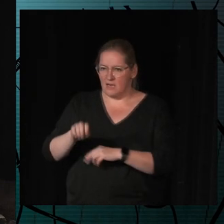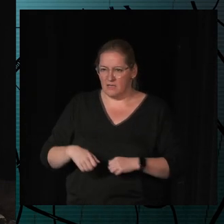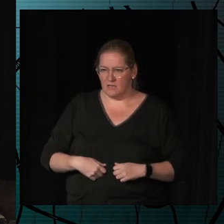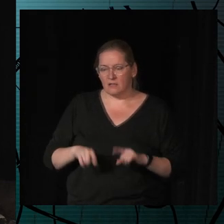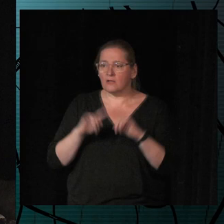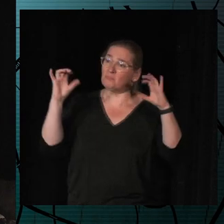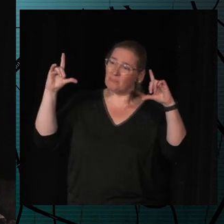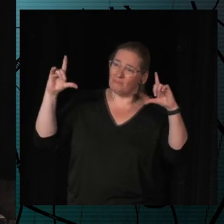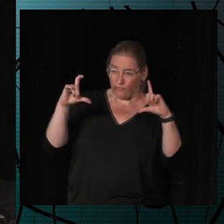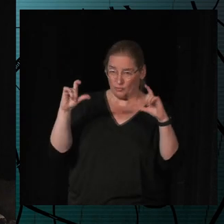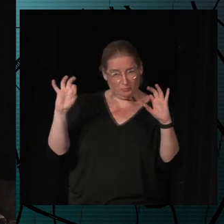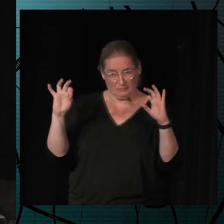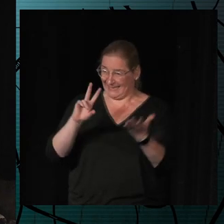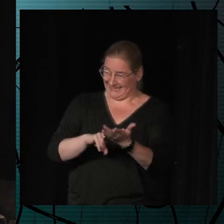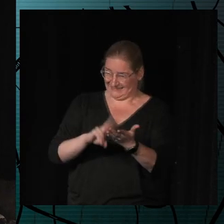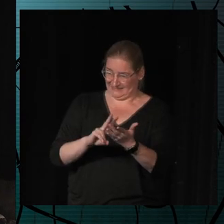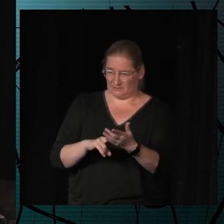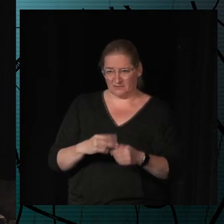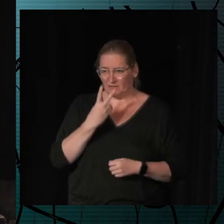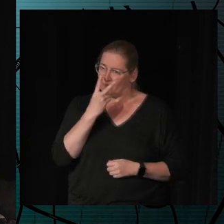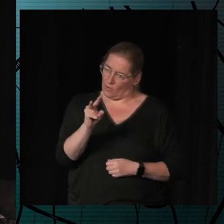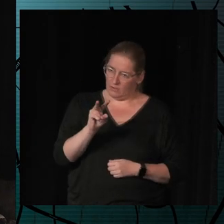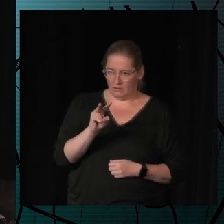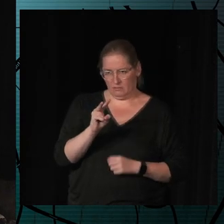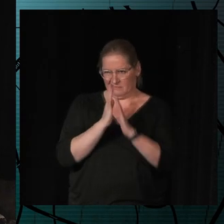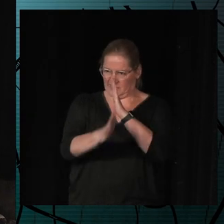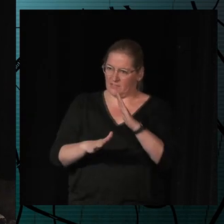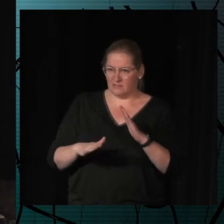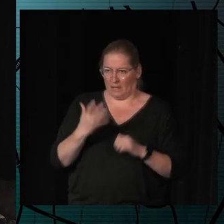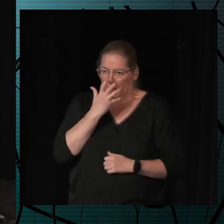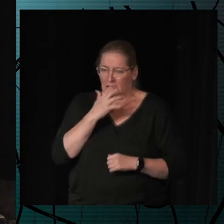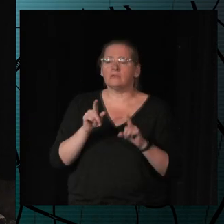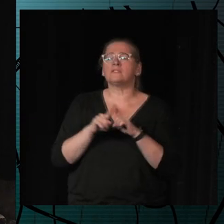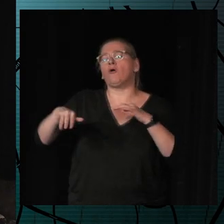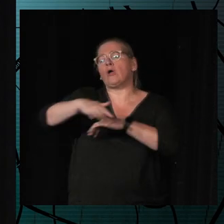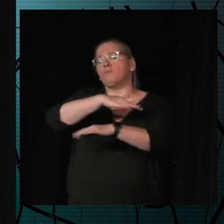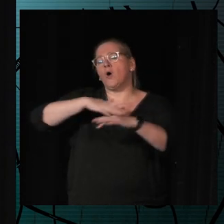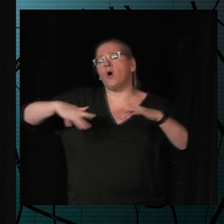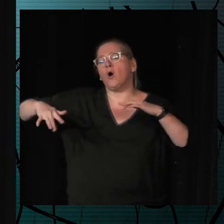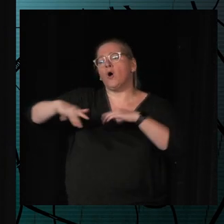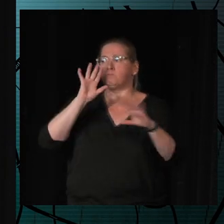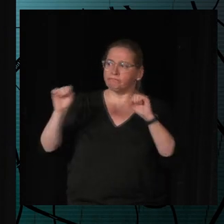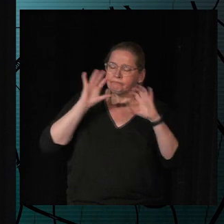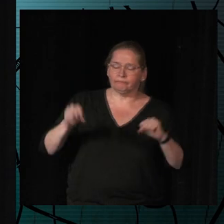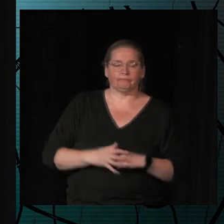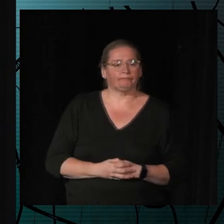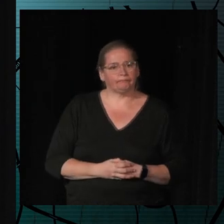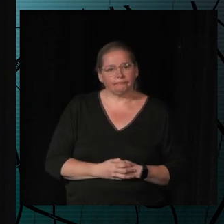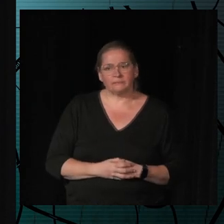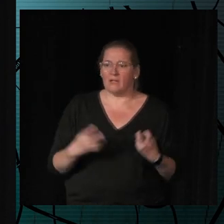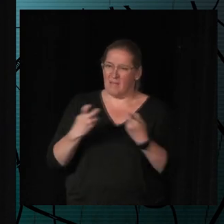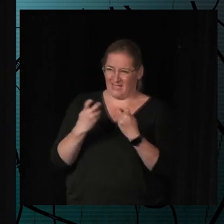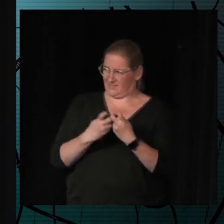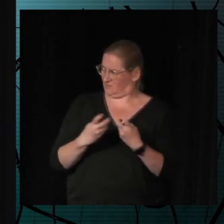photoréalisme euh et et et très lié aussi aux environnements enfin on sait que justement ce c'est cet aspect très